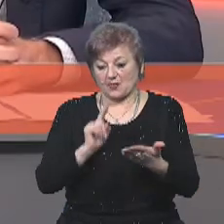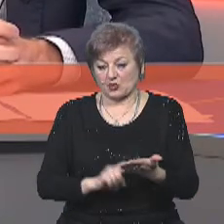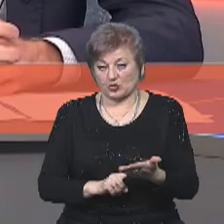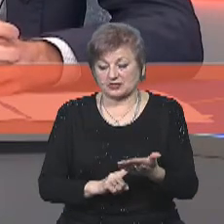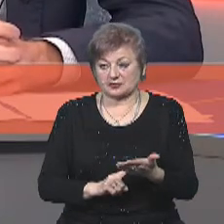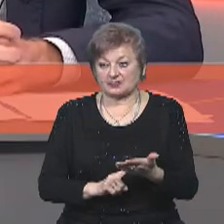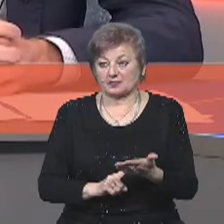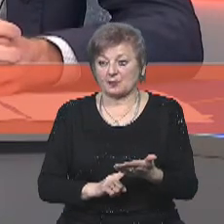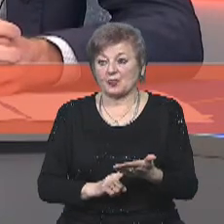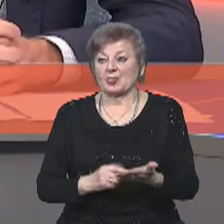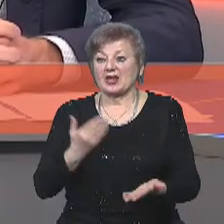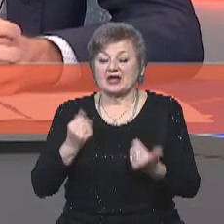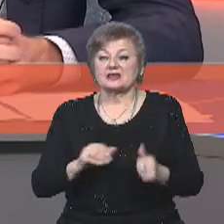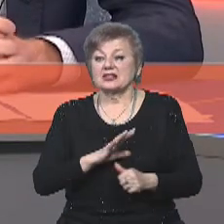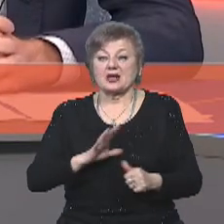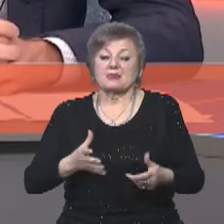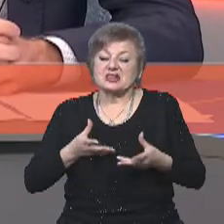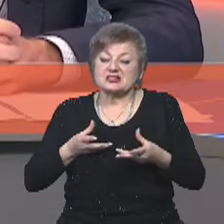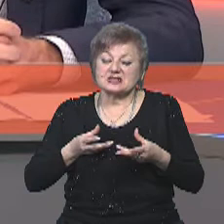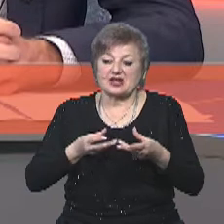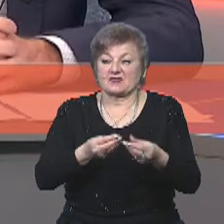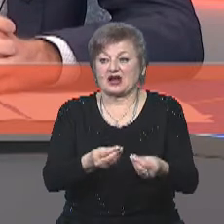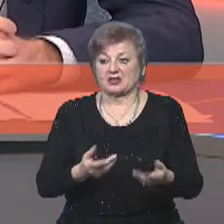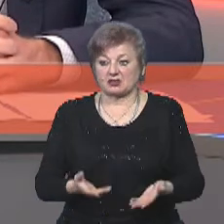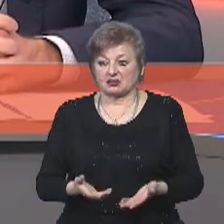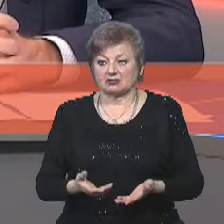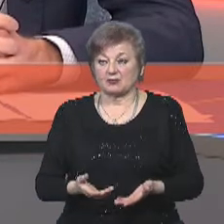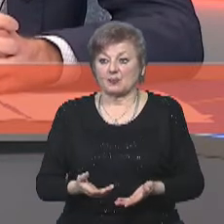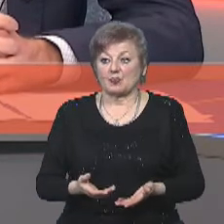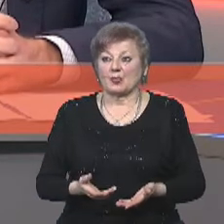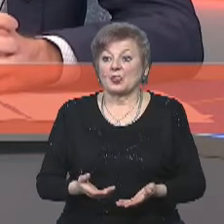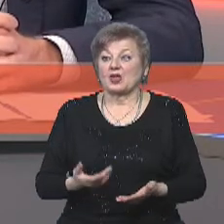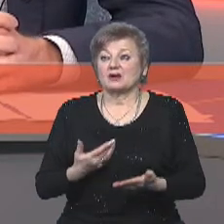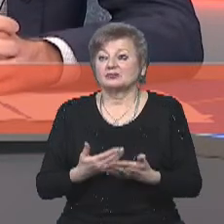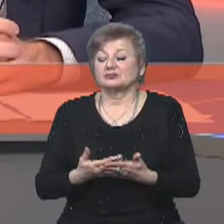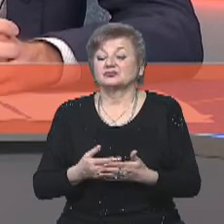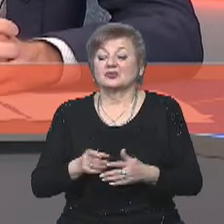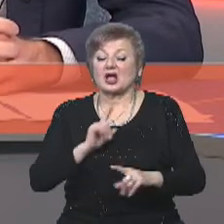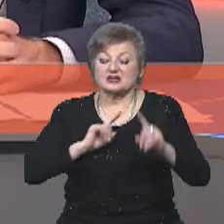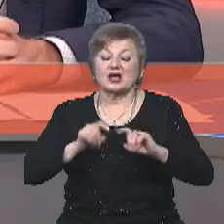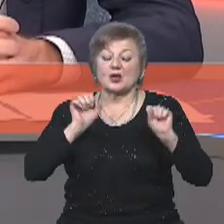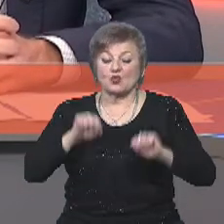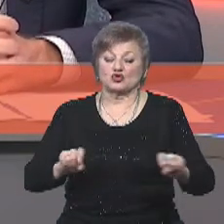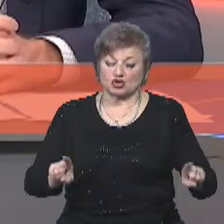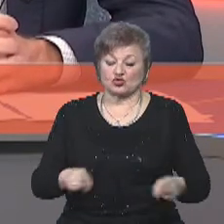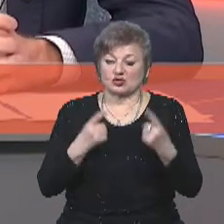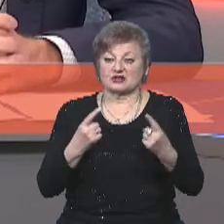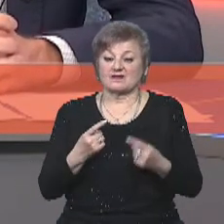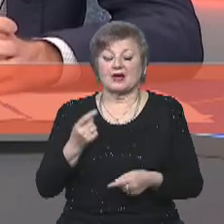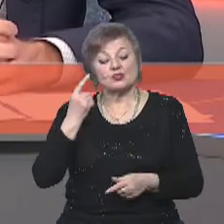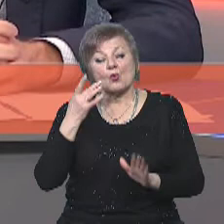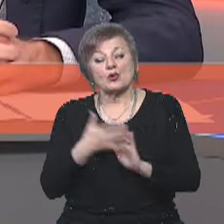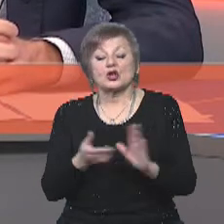этого давления извне. Наглядовые рады можно создавать. Понять, для